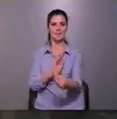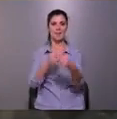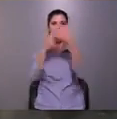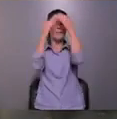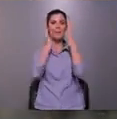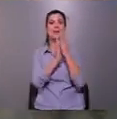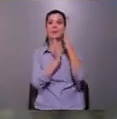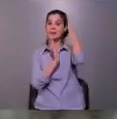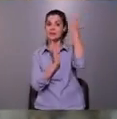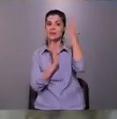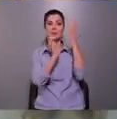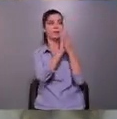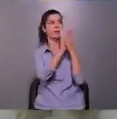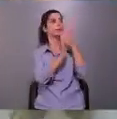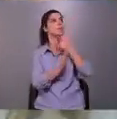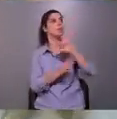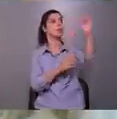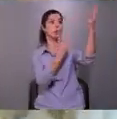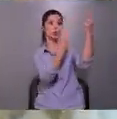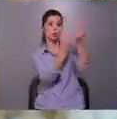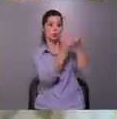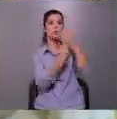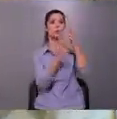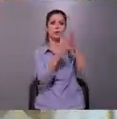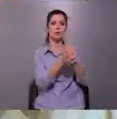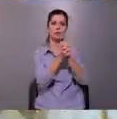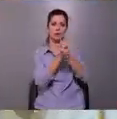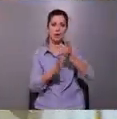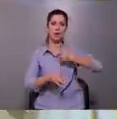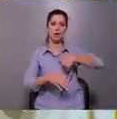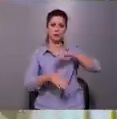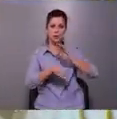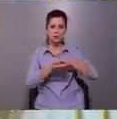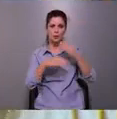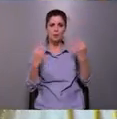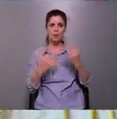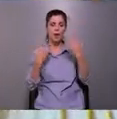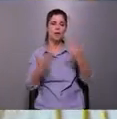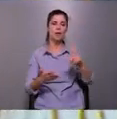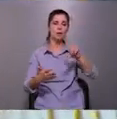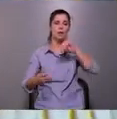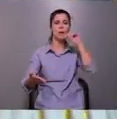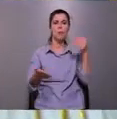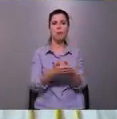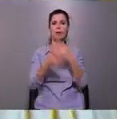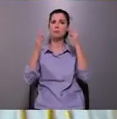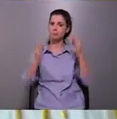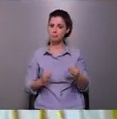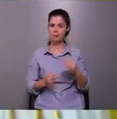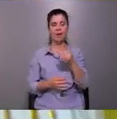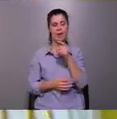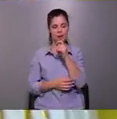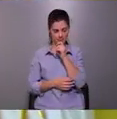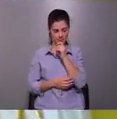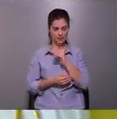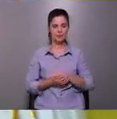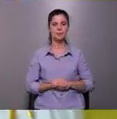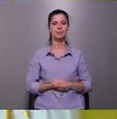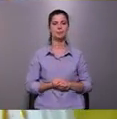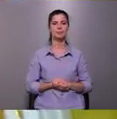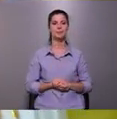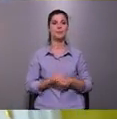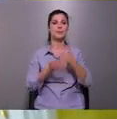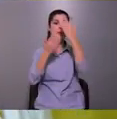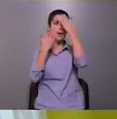Santa Maria, Mãe de Deus, rogai por nós, pecadores, agora e na hora da nossa morte. Amém.